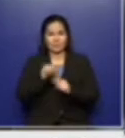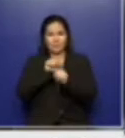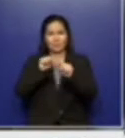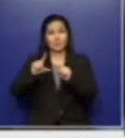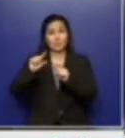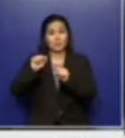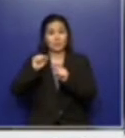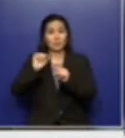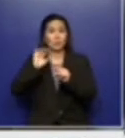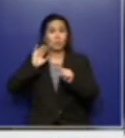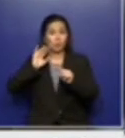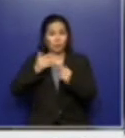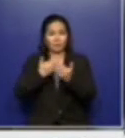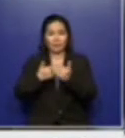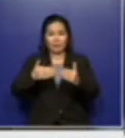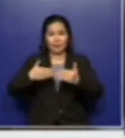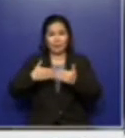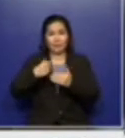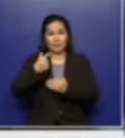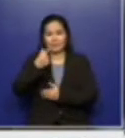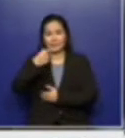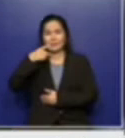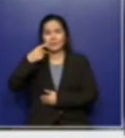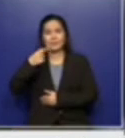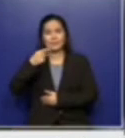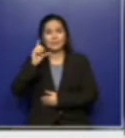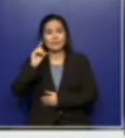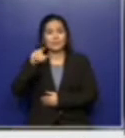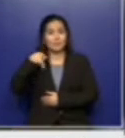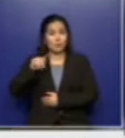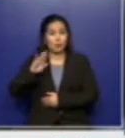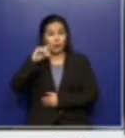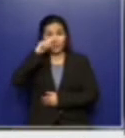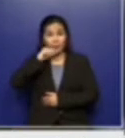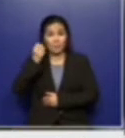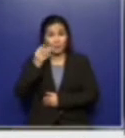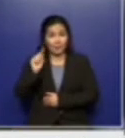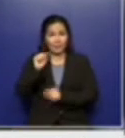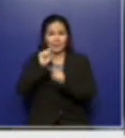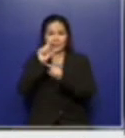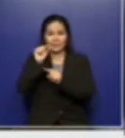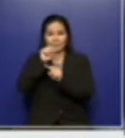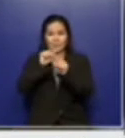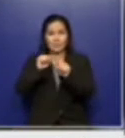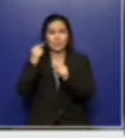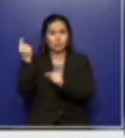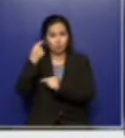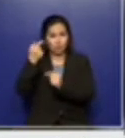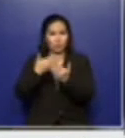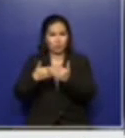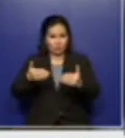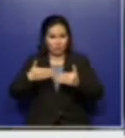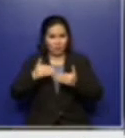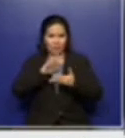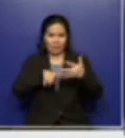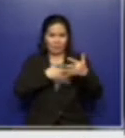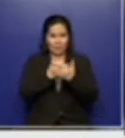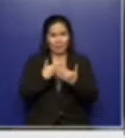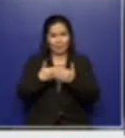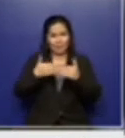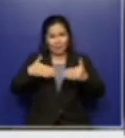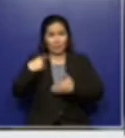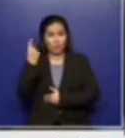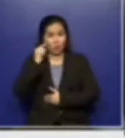ได้GDP ของเราเนี่ยมาจากการท่องเที่ยวรัฐบาลครับแผนการบูรณาการสร้างรายได้จากการท่องเที่ยว